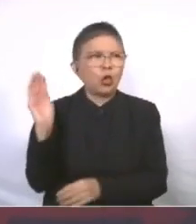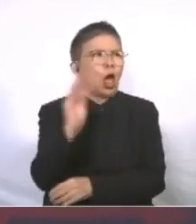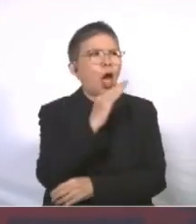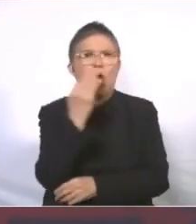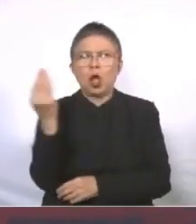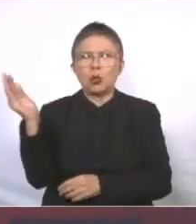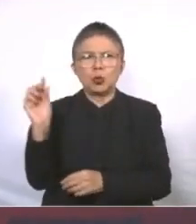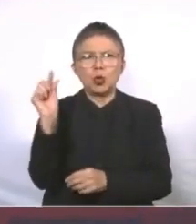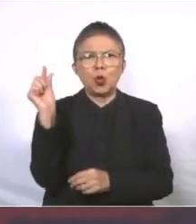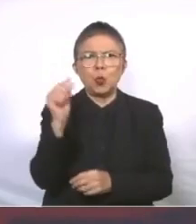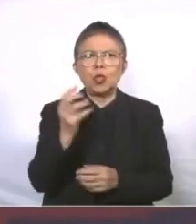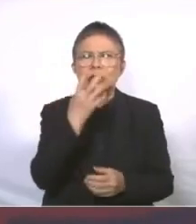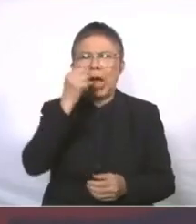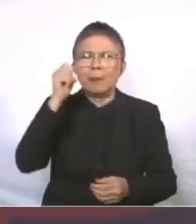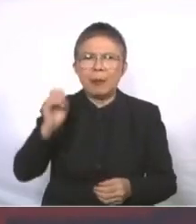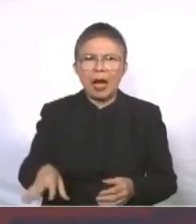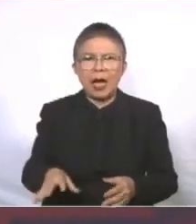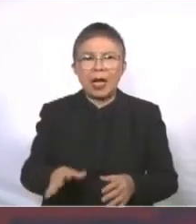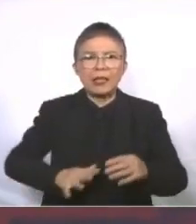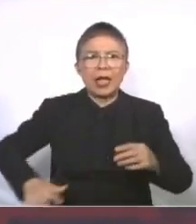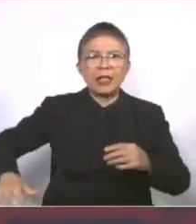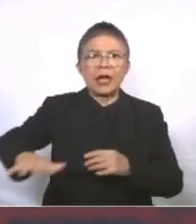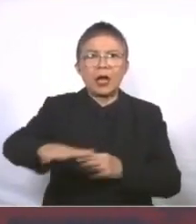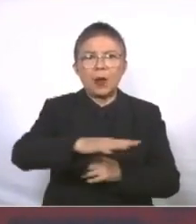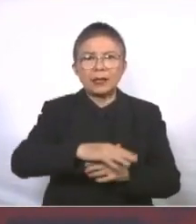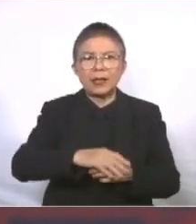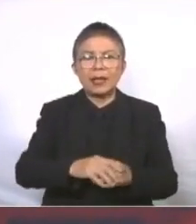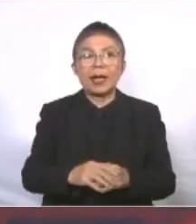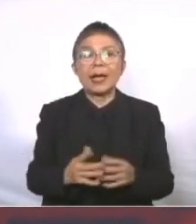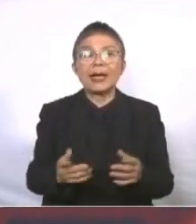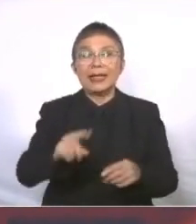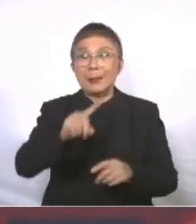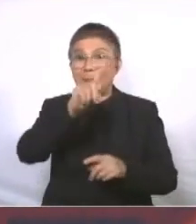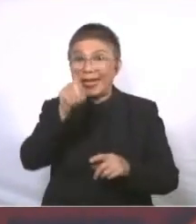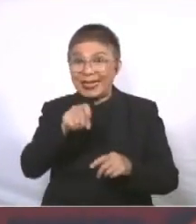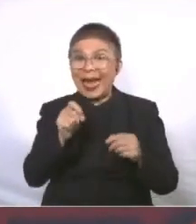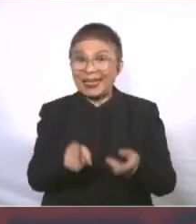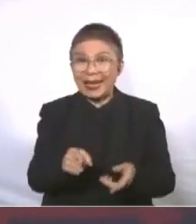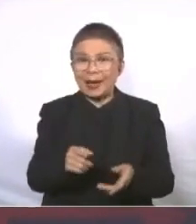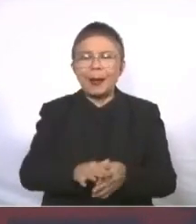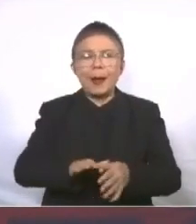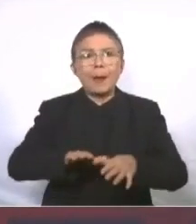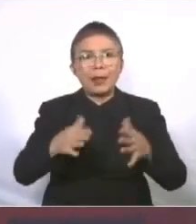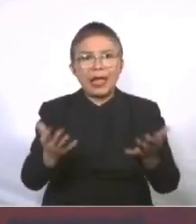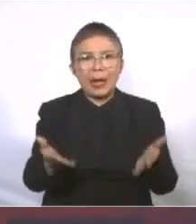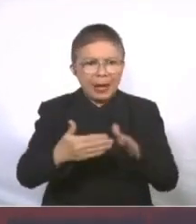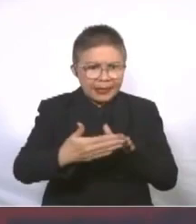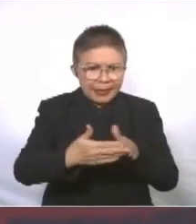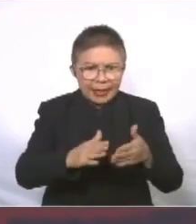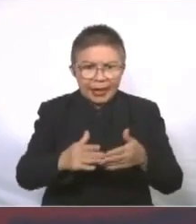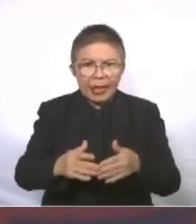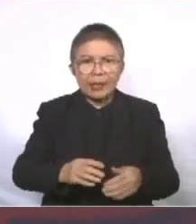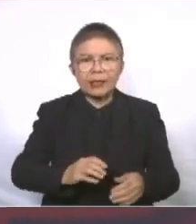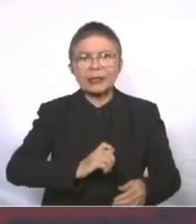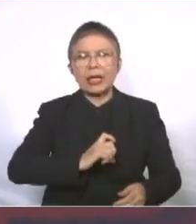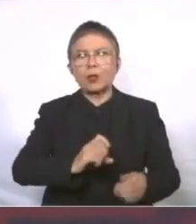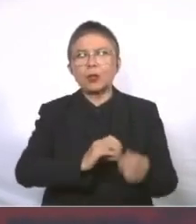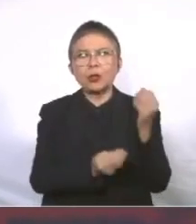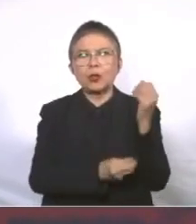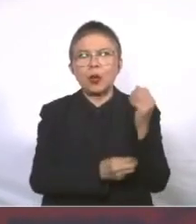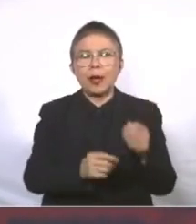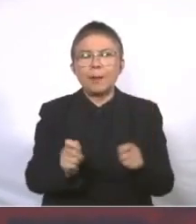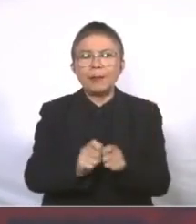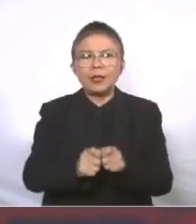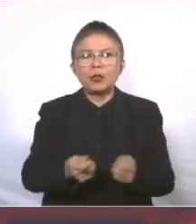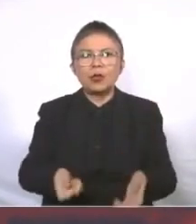publik sampah dan kawasan Kumu pertanyaannya Bagaimana strategi paslon menyiapkan instrumen